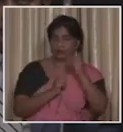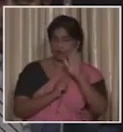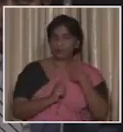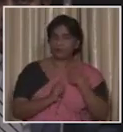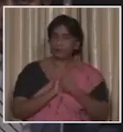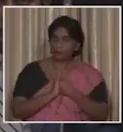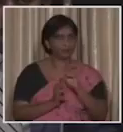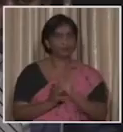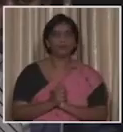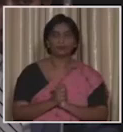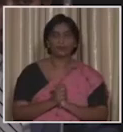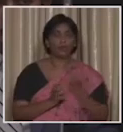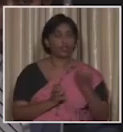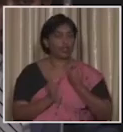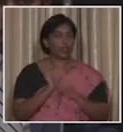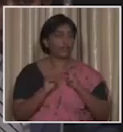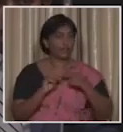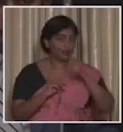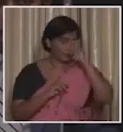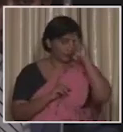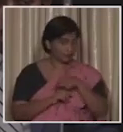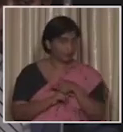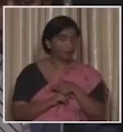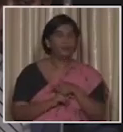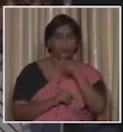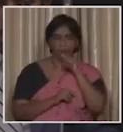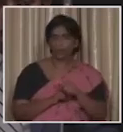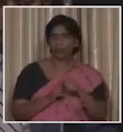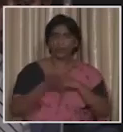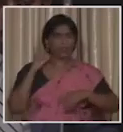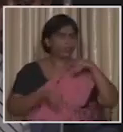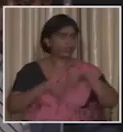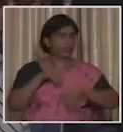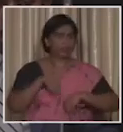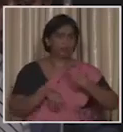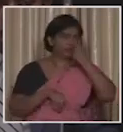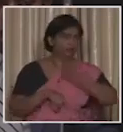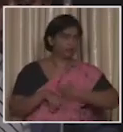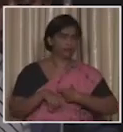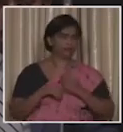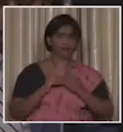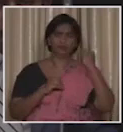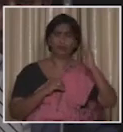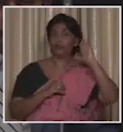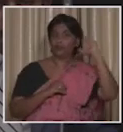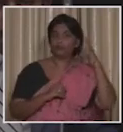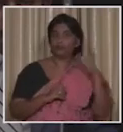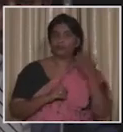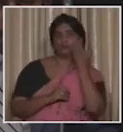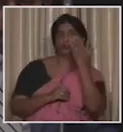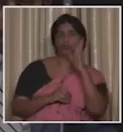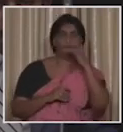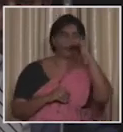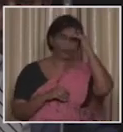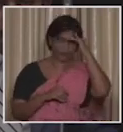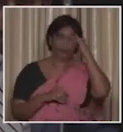ඉතාම ගෞරවයෙන් සිහිපත් කරනවා. වෛද්‍ය නෙවිල් ප්‍රනාන්දු මැතිතුමාට සාමාන්‍ය දේශපාලනිකයෙකුට එහා ගිය විශිෂ්ට දැක්මක් තිබුණු